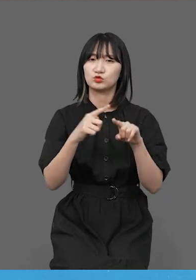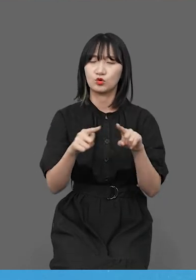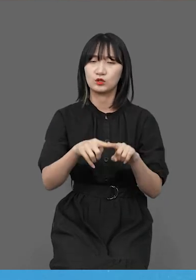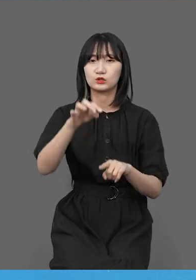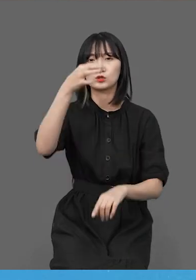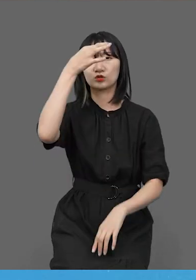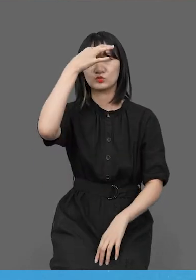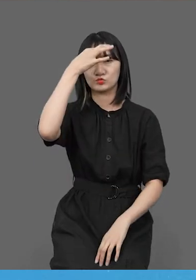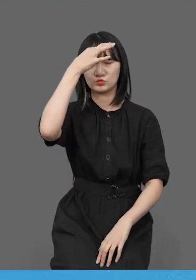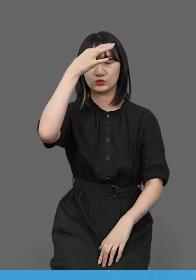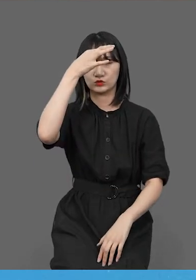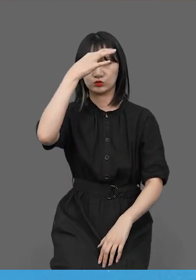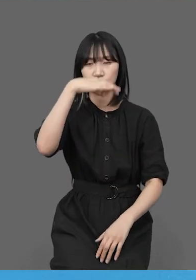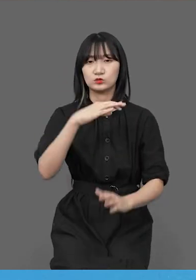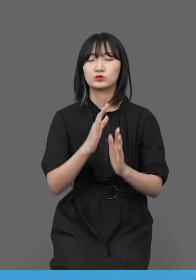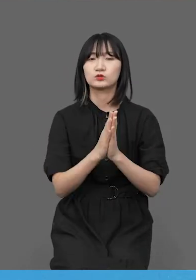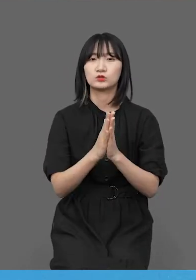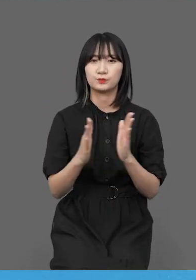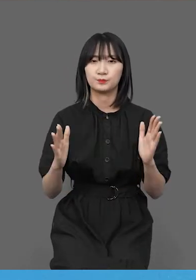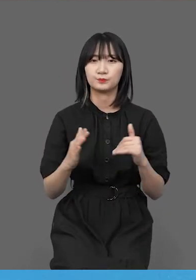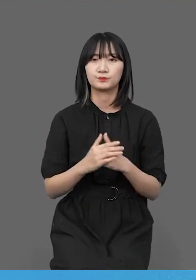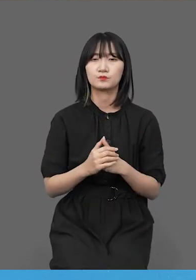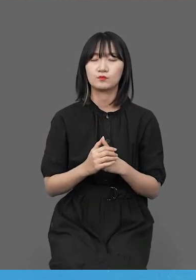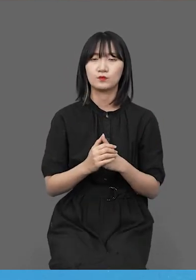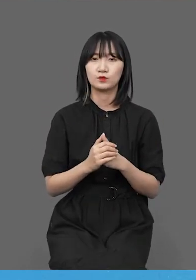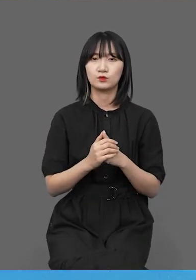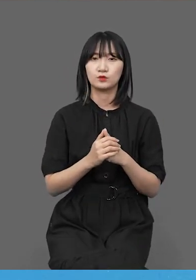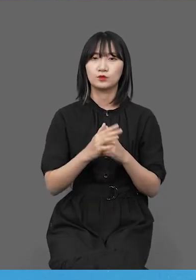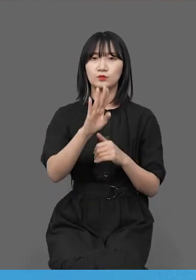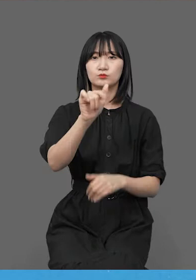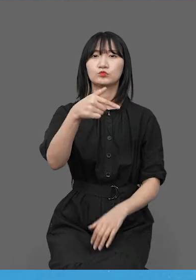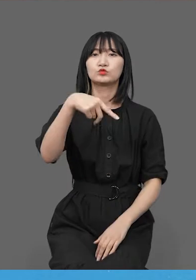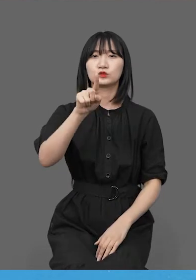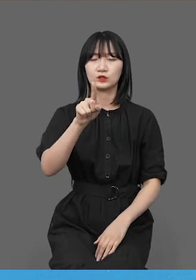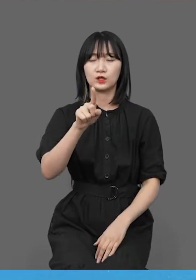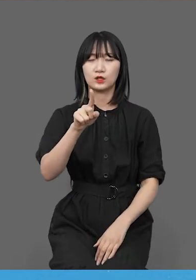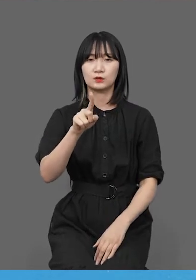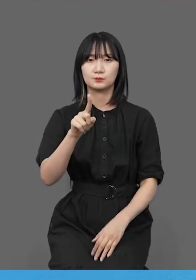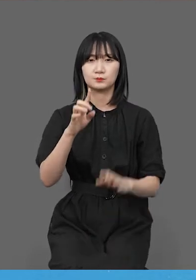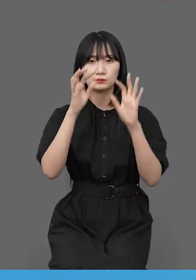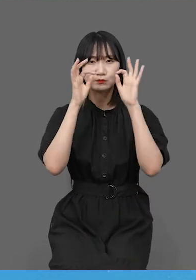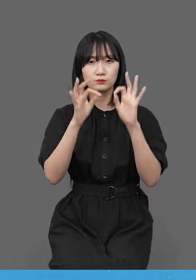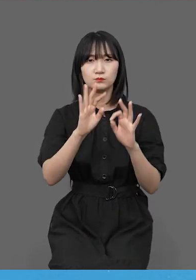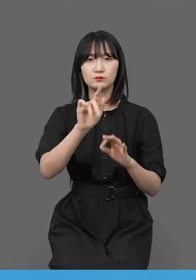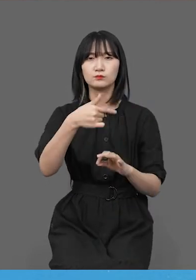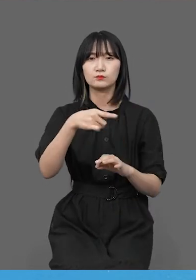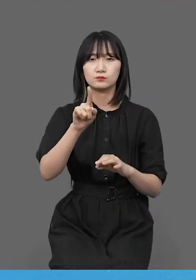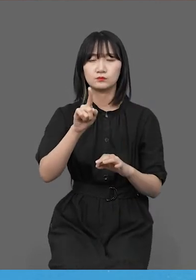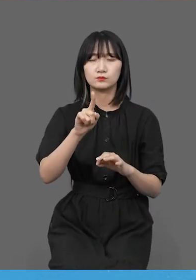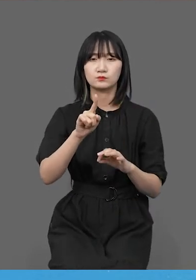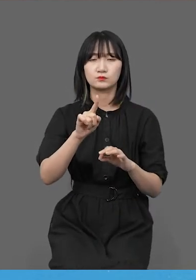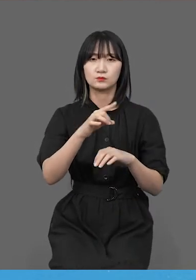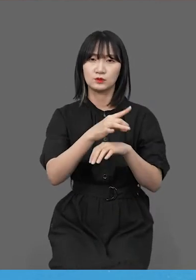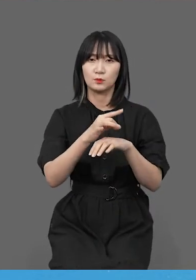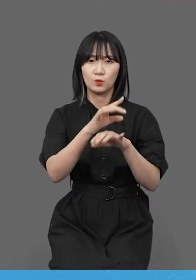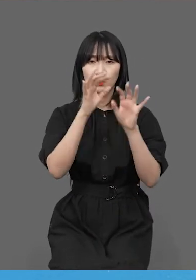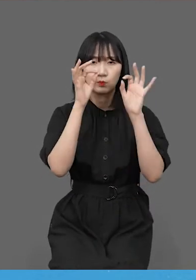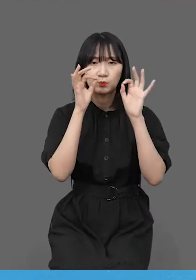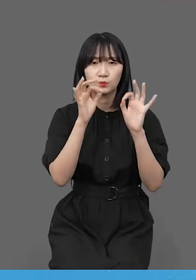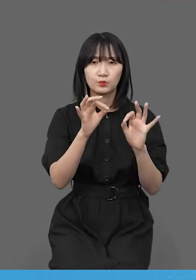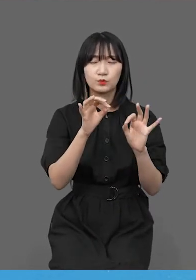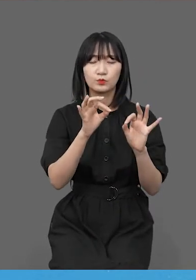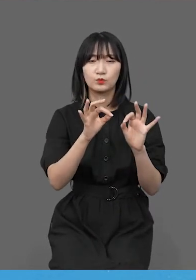기술들이 나옵니다. 그래서 그 분자들을 보게 된 거죠. 생명 분자. 그래서 분자들을 보는 생물학이다, 그래서